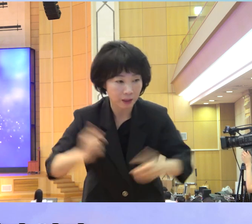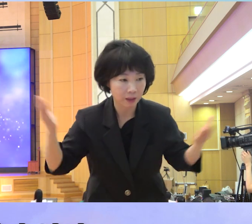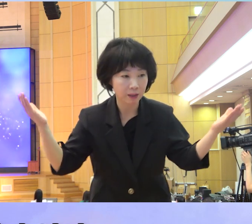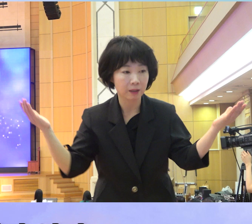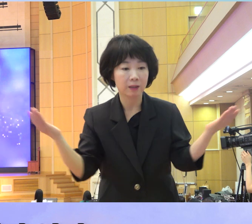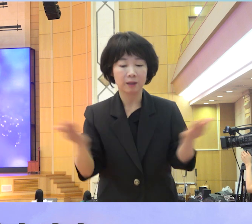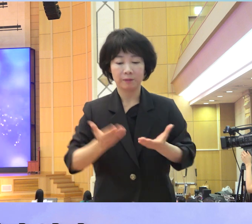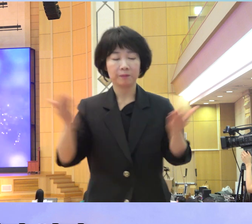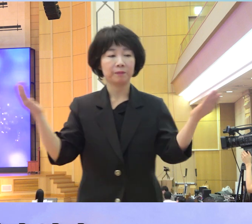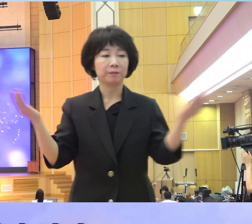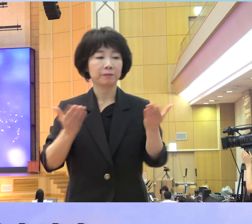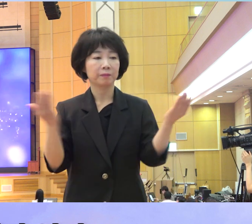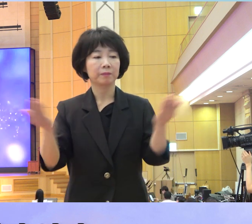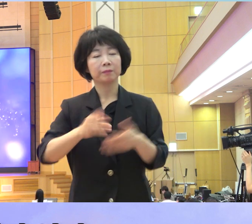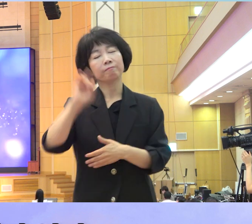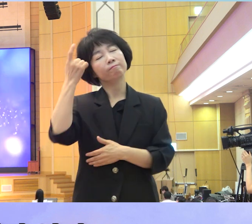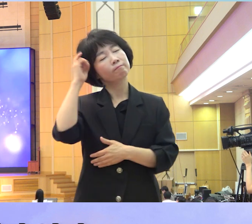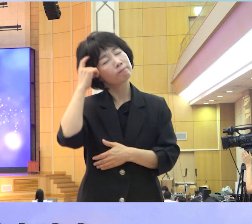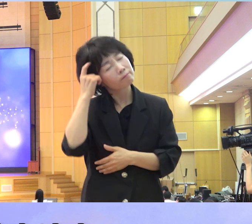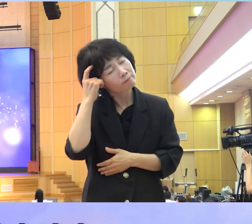뜻하신 일